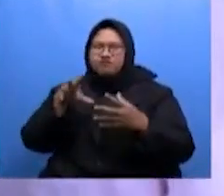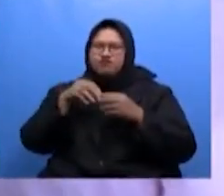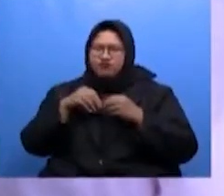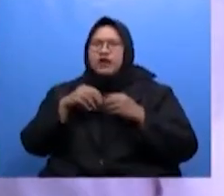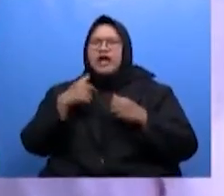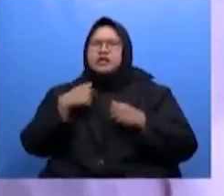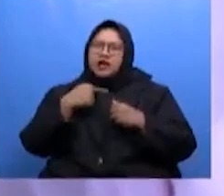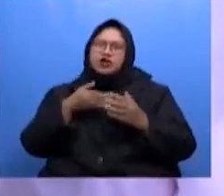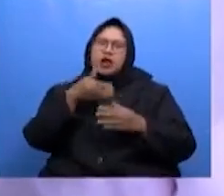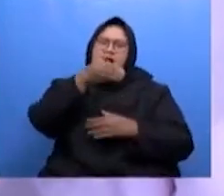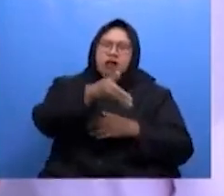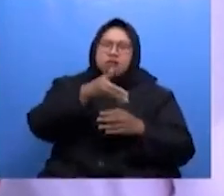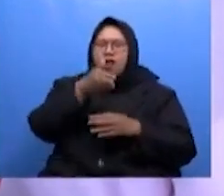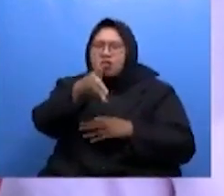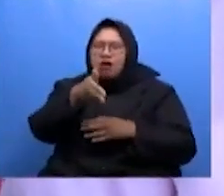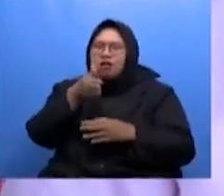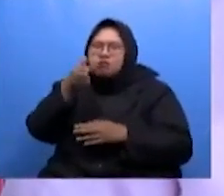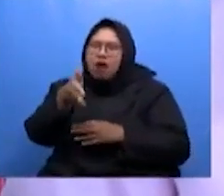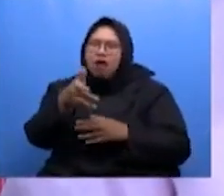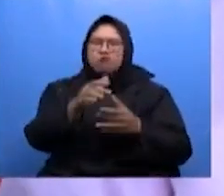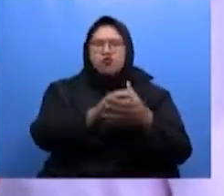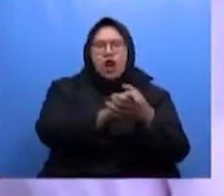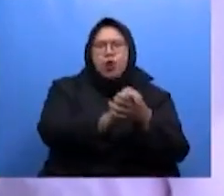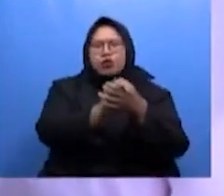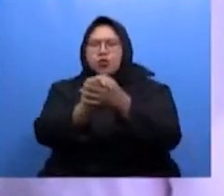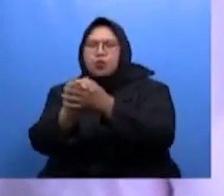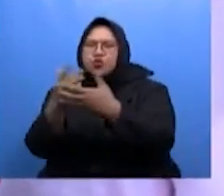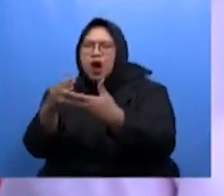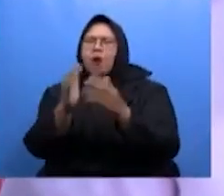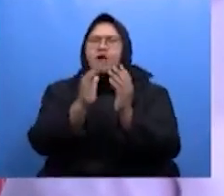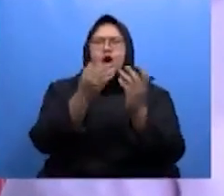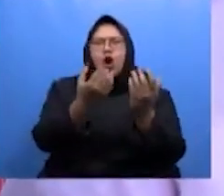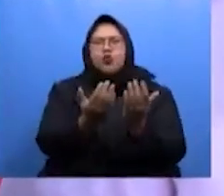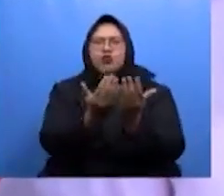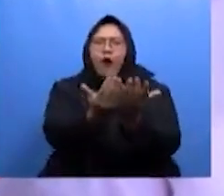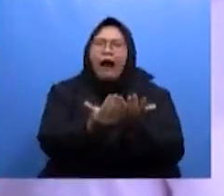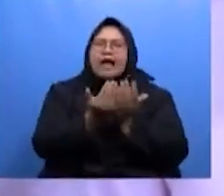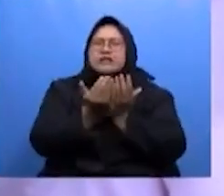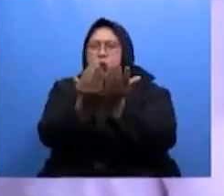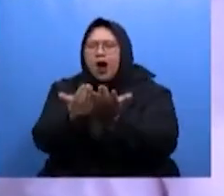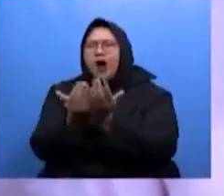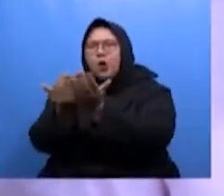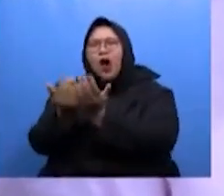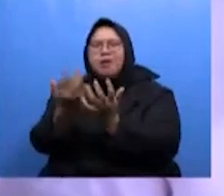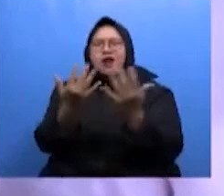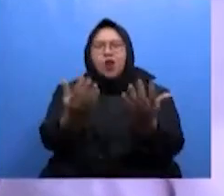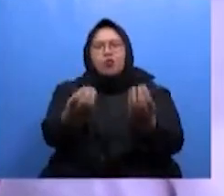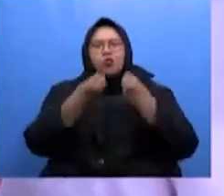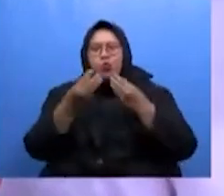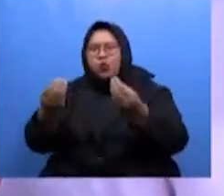berkelilersilatah banyak doa dukungan yang diberikan kepada masyarakat